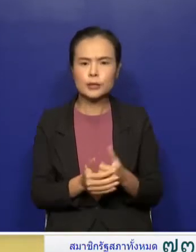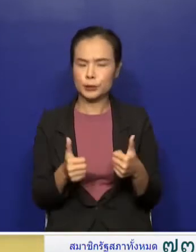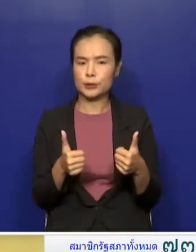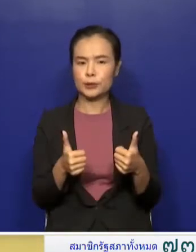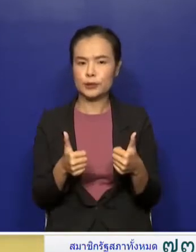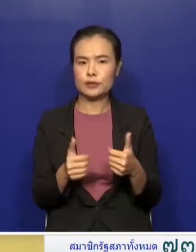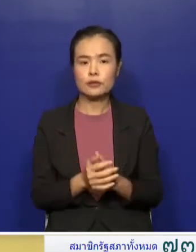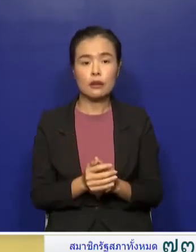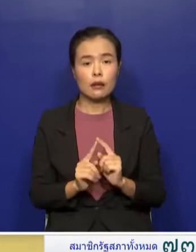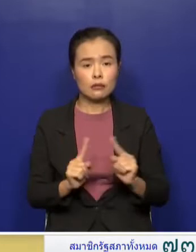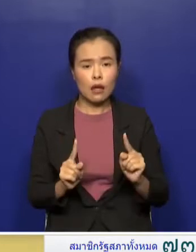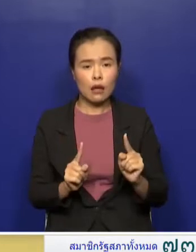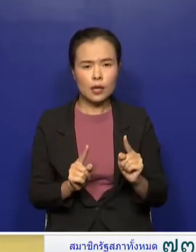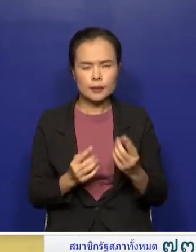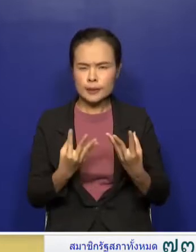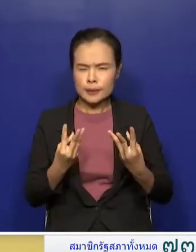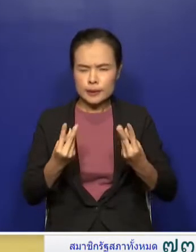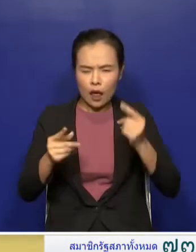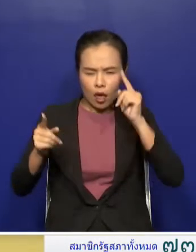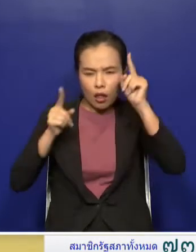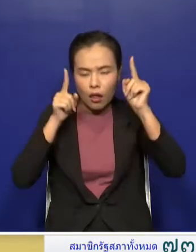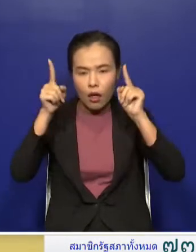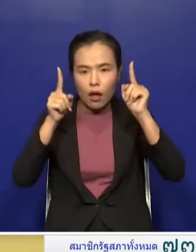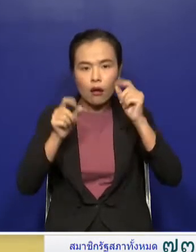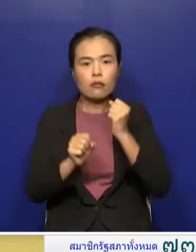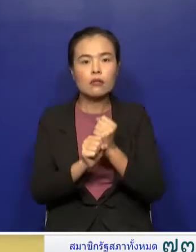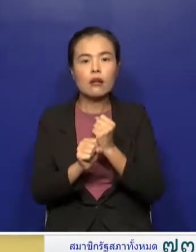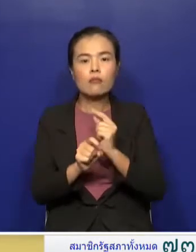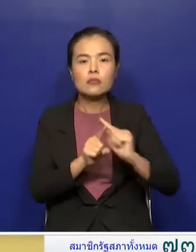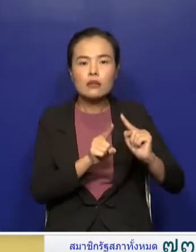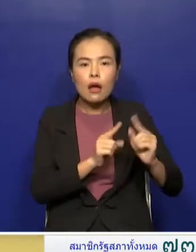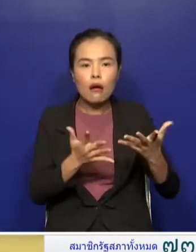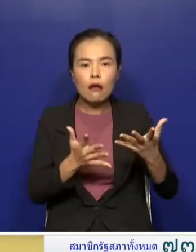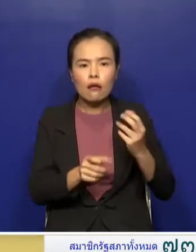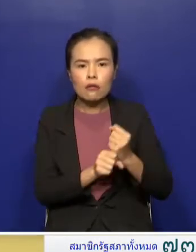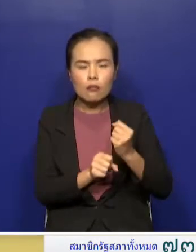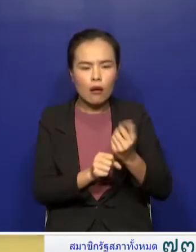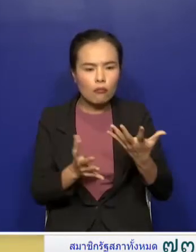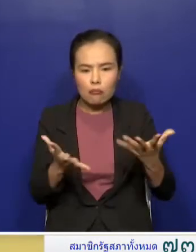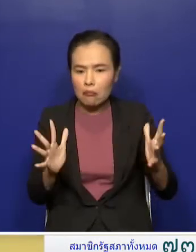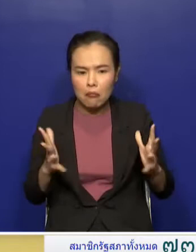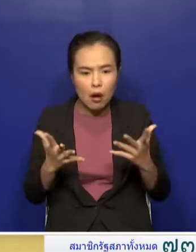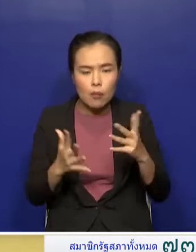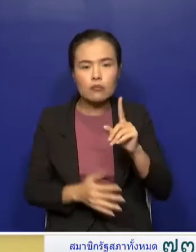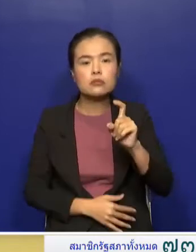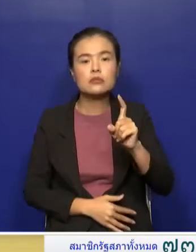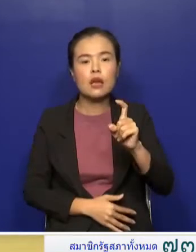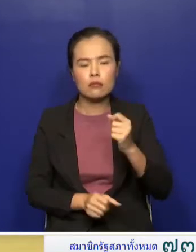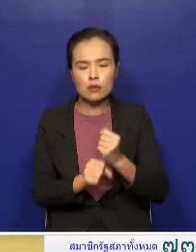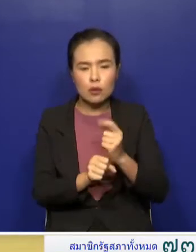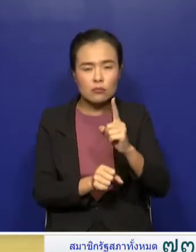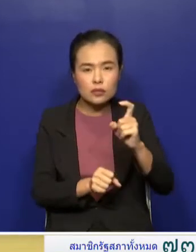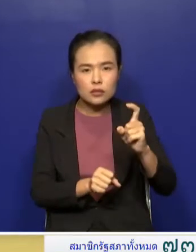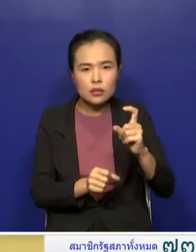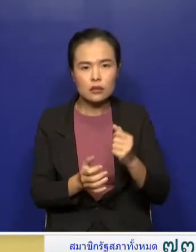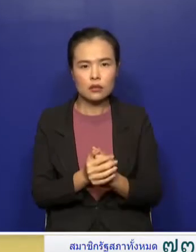ถ้ามันเกินไปแล้วนี่มันทำให้เราเสียกันทำเสียงานด้วยแล้วก็นำมาซึ่งคำว่ากว่าถั่ว